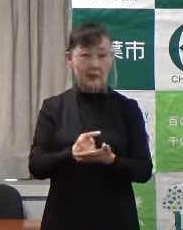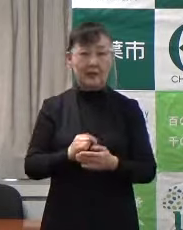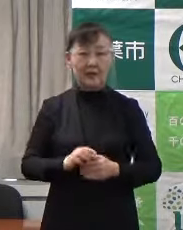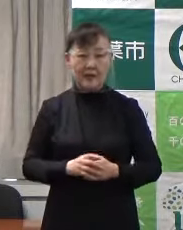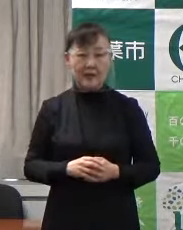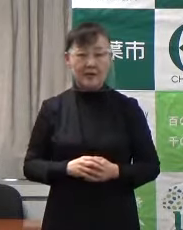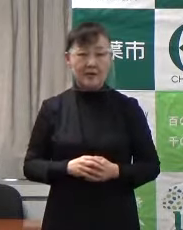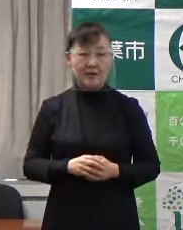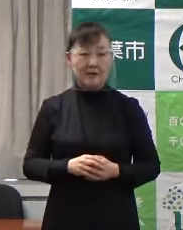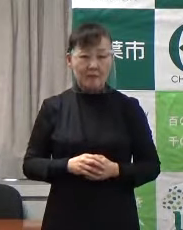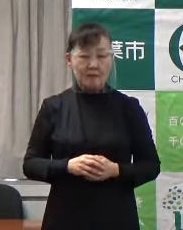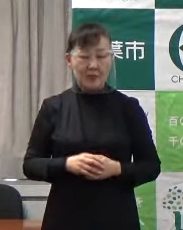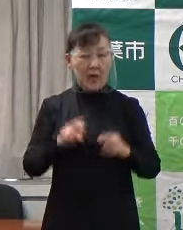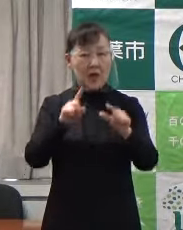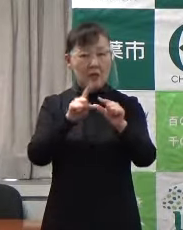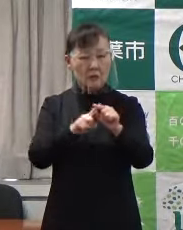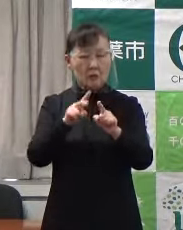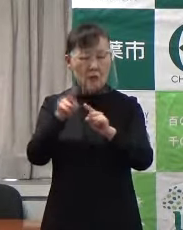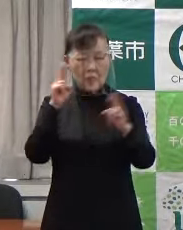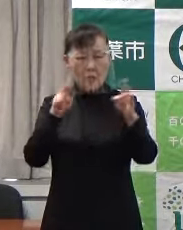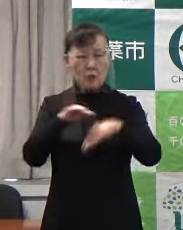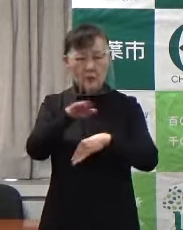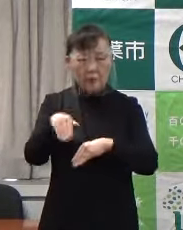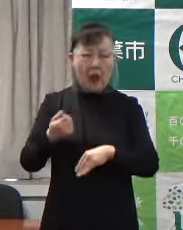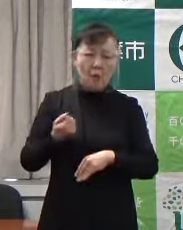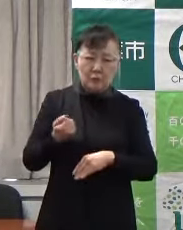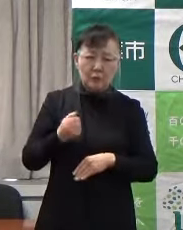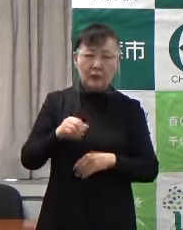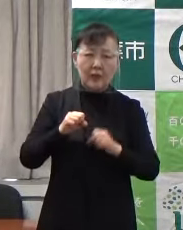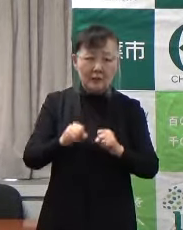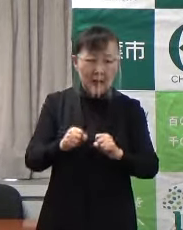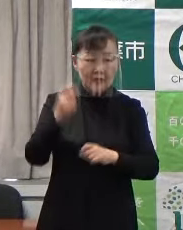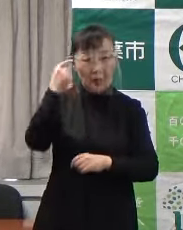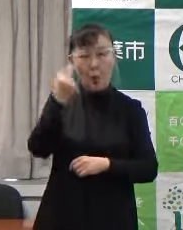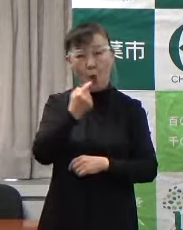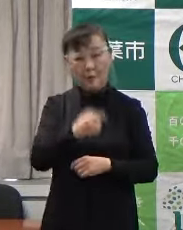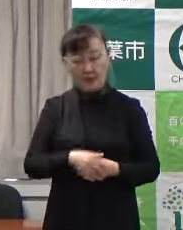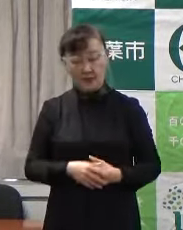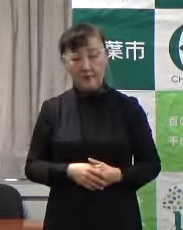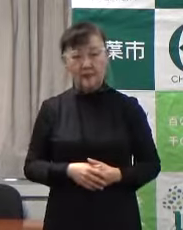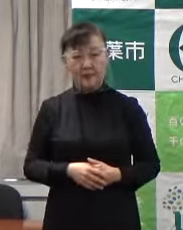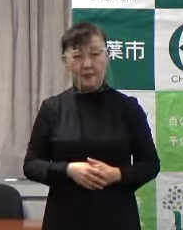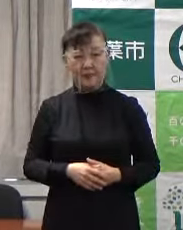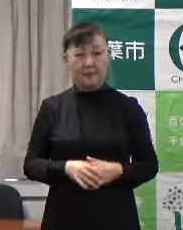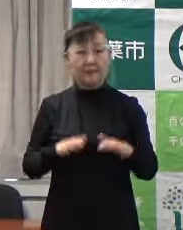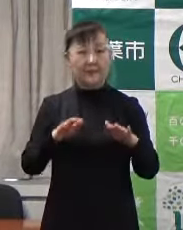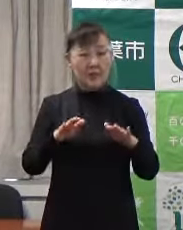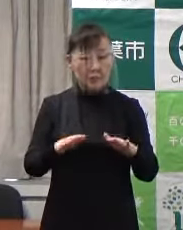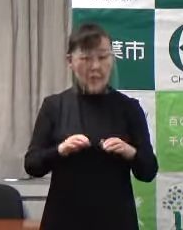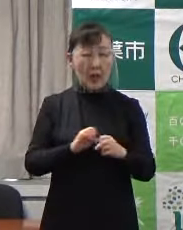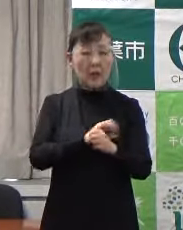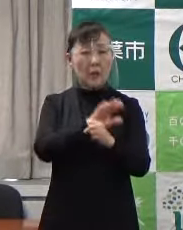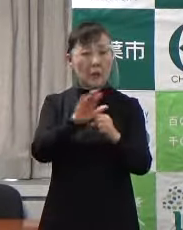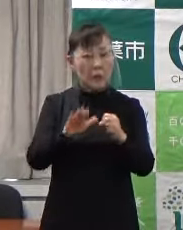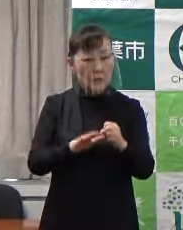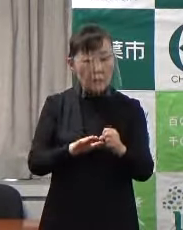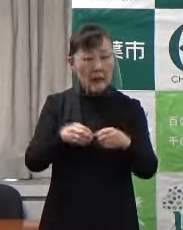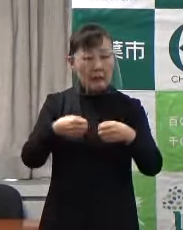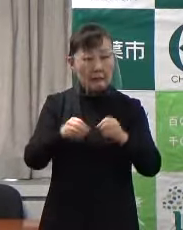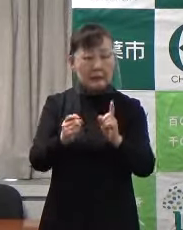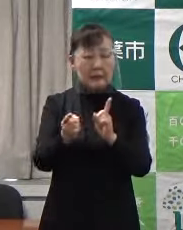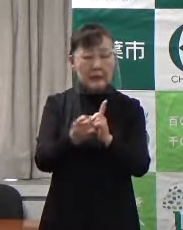のそれぞれの中小企業の皆さんが面白いことをやってらっしゃるなというふうに思うんですけれども、まあ、今新型コロナウイルス感染症